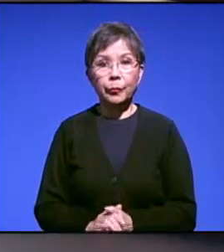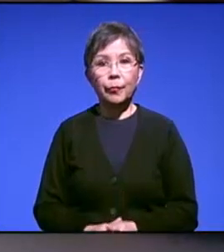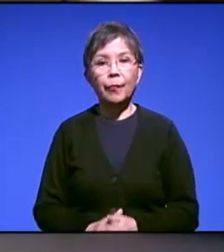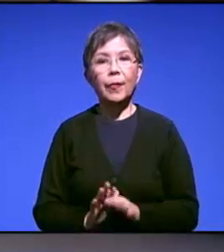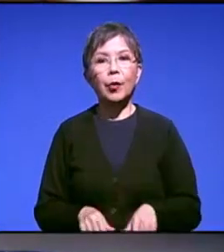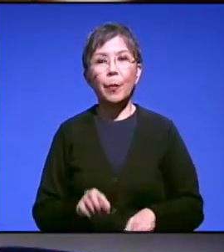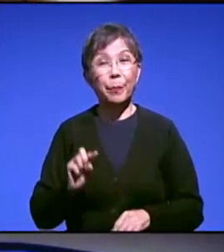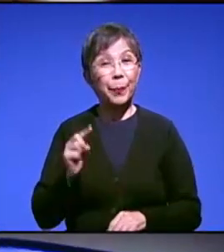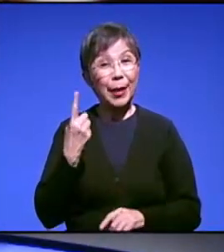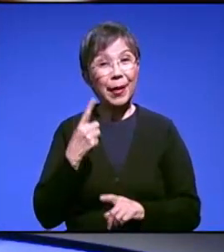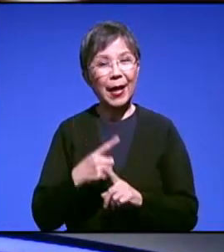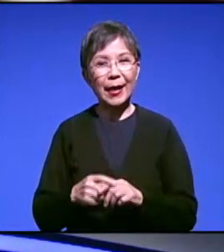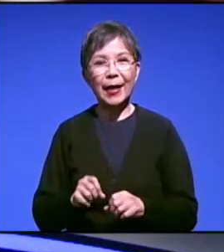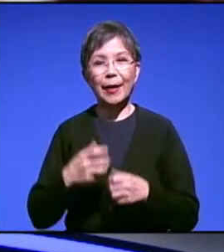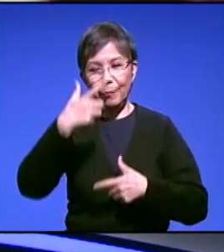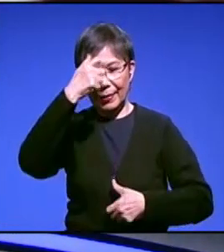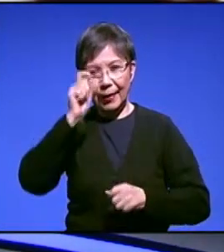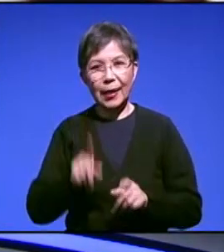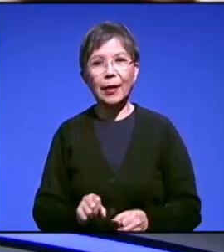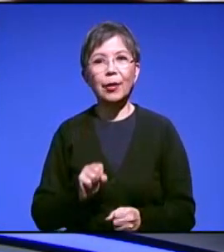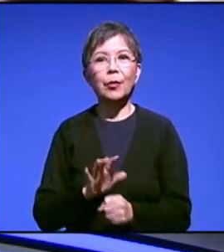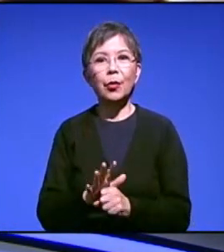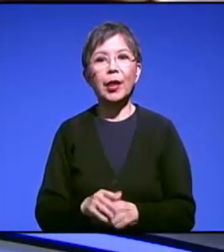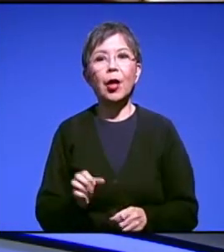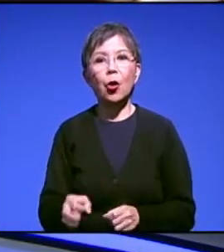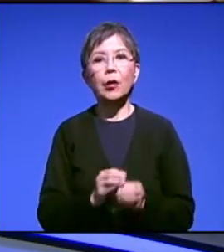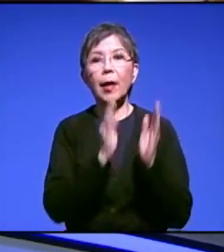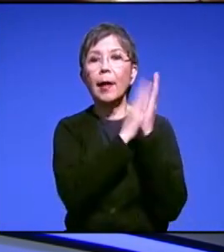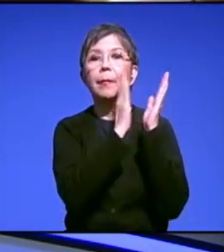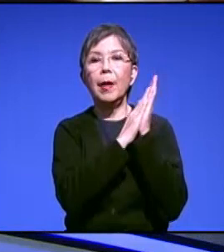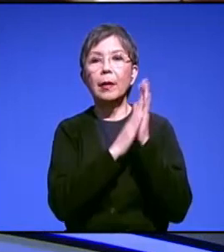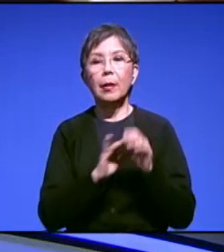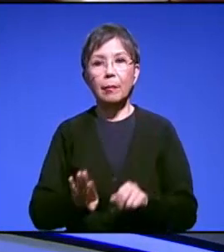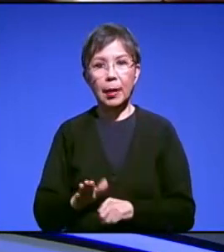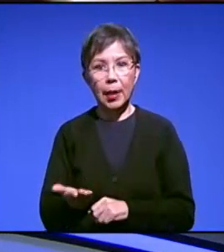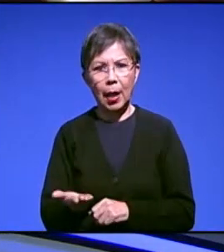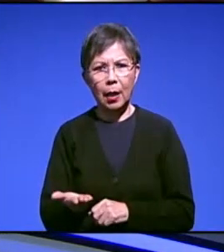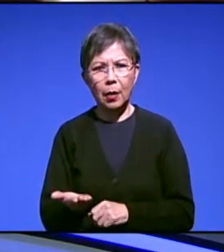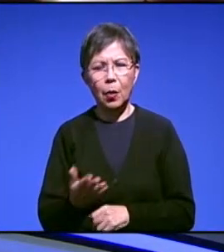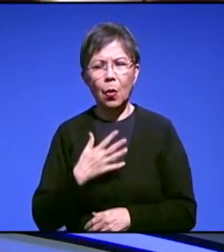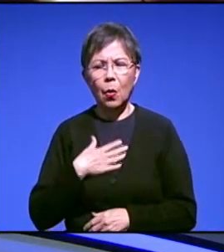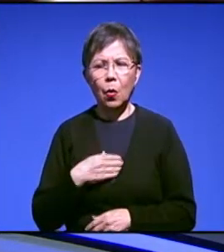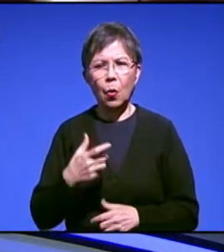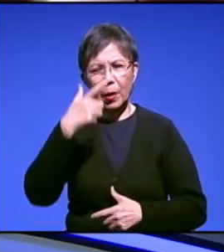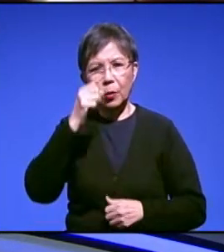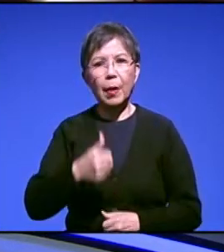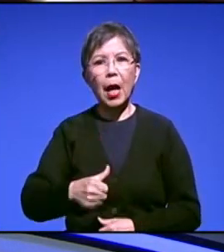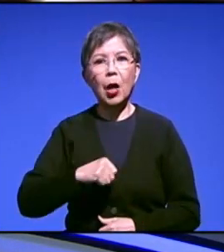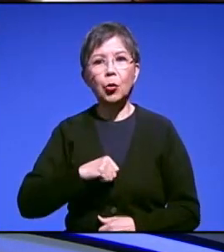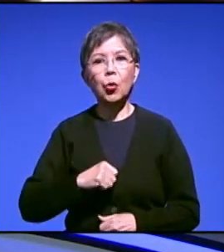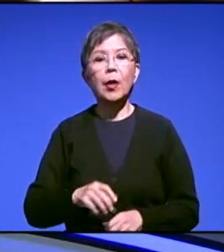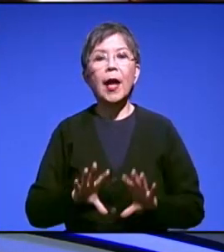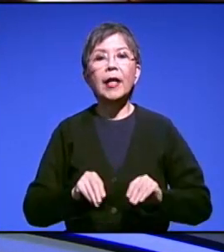Untuk kali pertama, pasien COVID-19 di Kabupaten Rembang, Jawa Tengah meninggal dunia. Pasien sempat mengaku